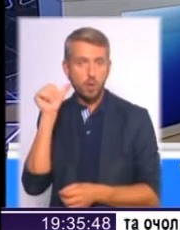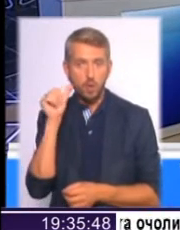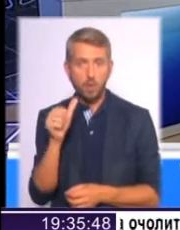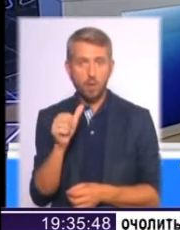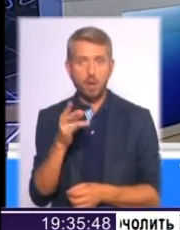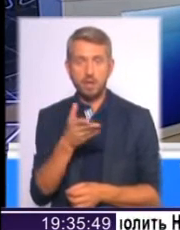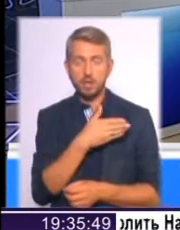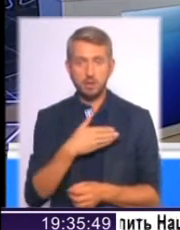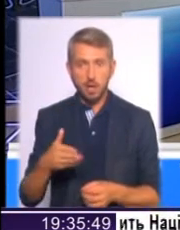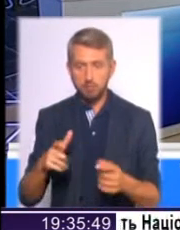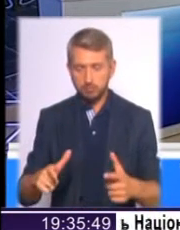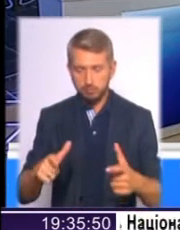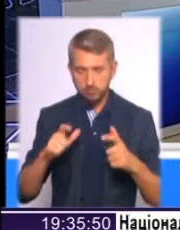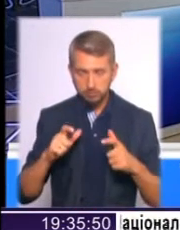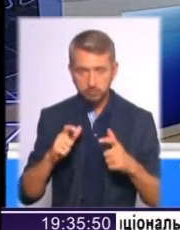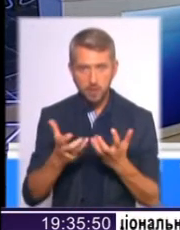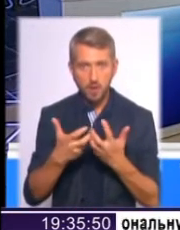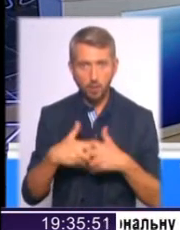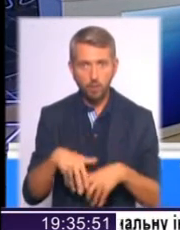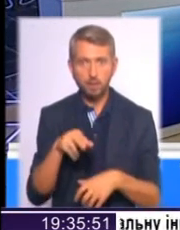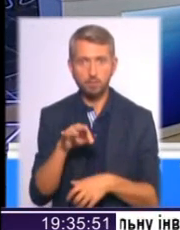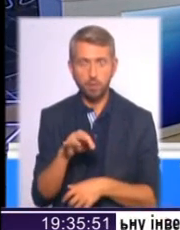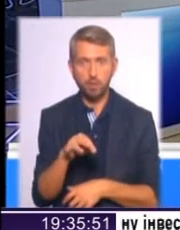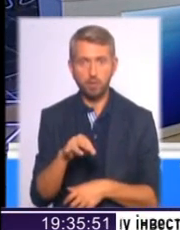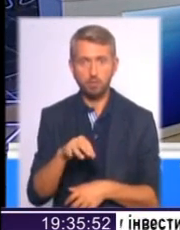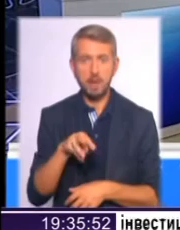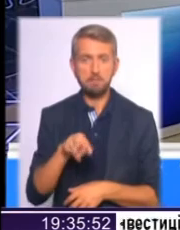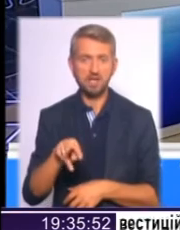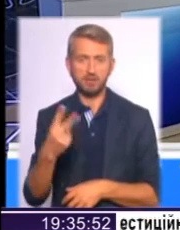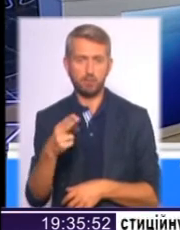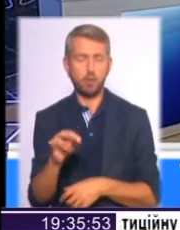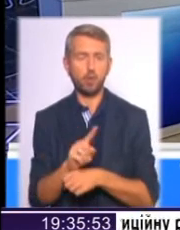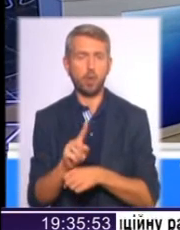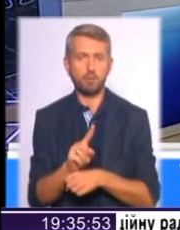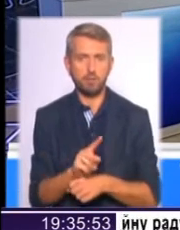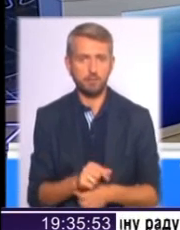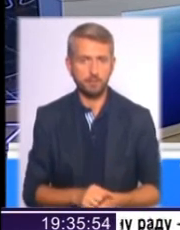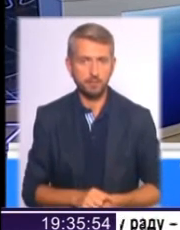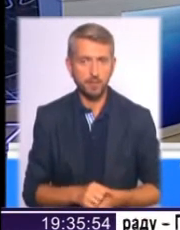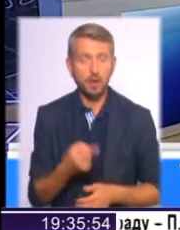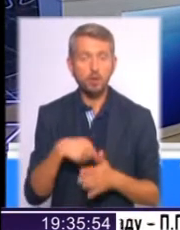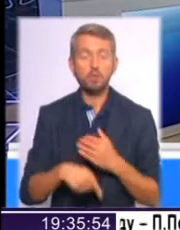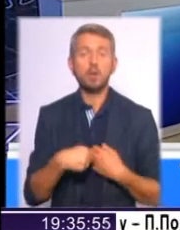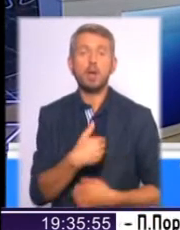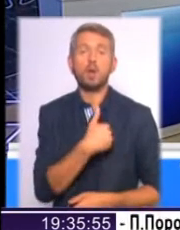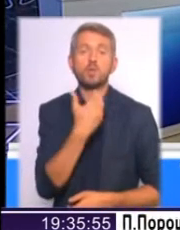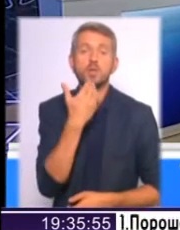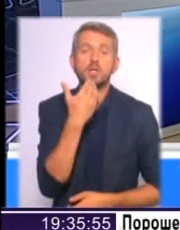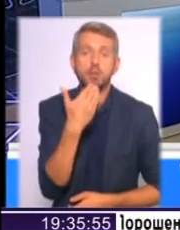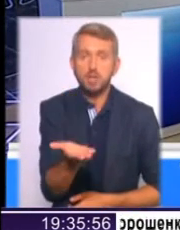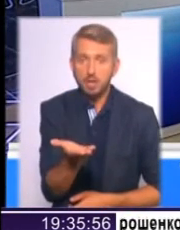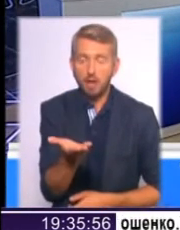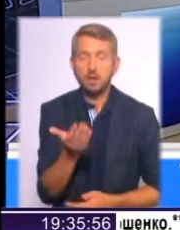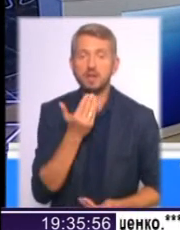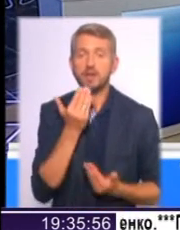нарахування проводили по квадратурі, по нормам, тобто. Тобто я хочу запитати,